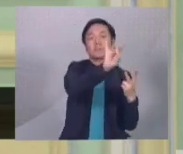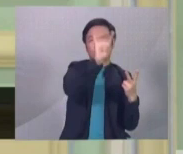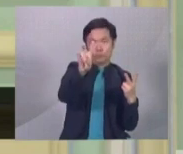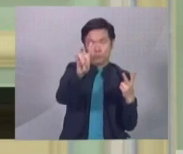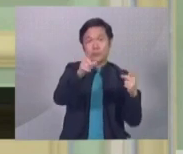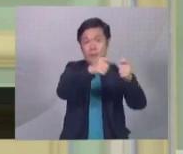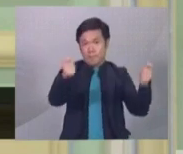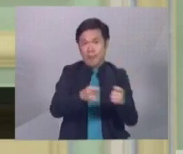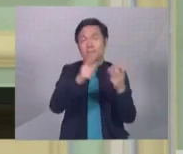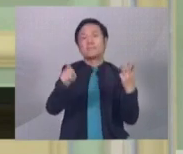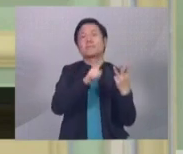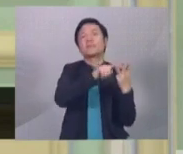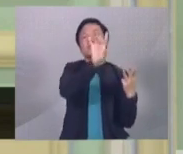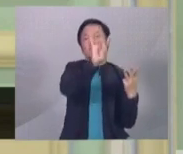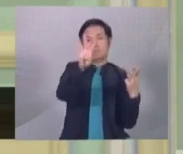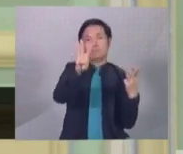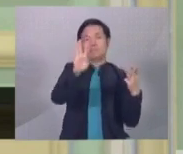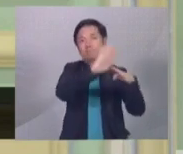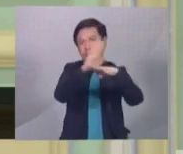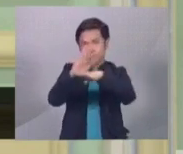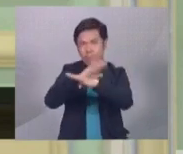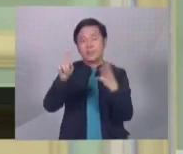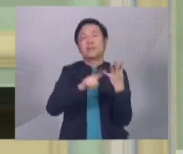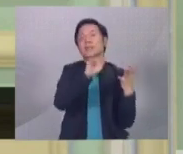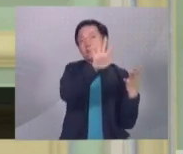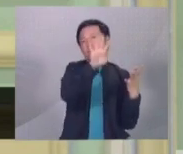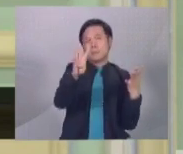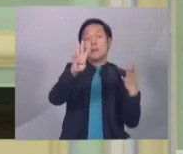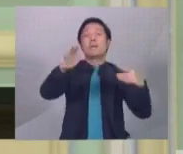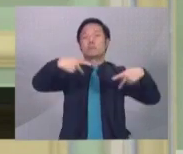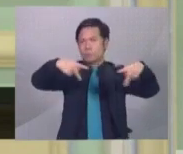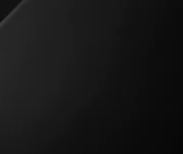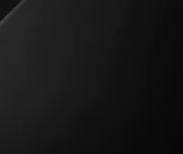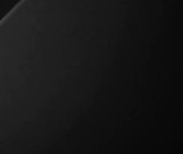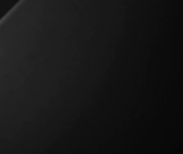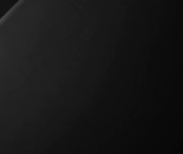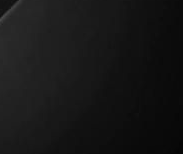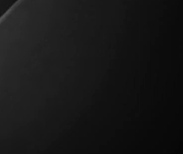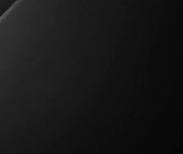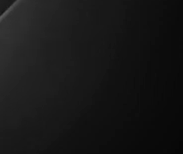64 perniagaan dan 15 pasaraya telah disanitasi.